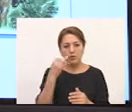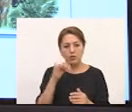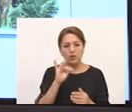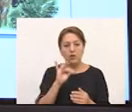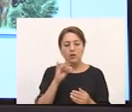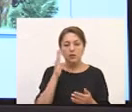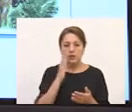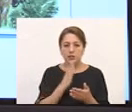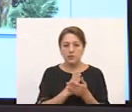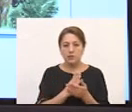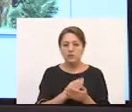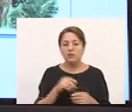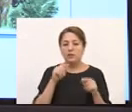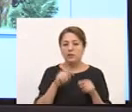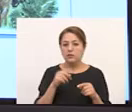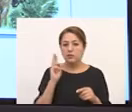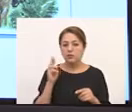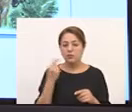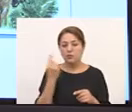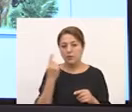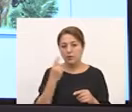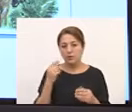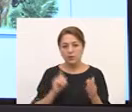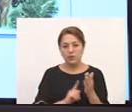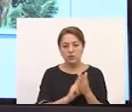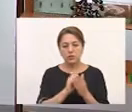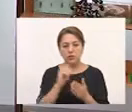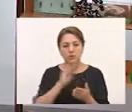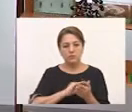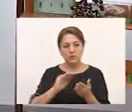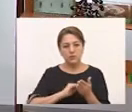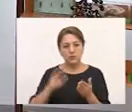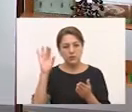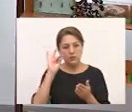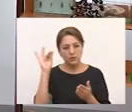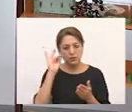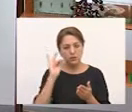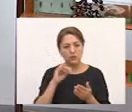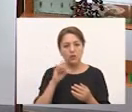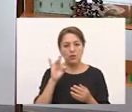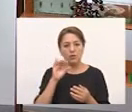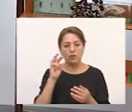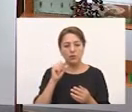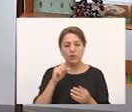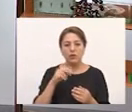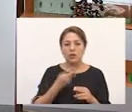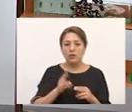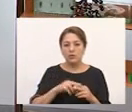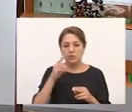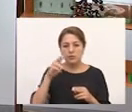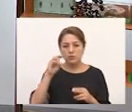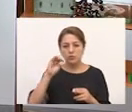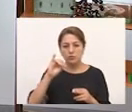первыми начинали писать исторические романы. Это Александр Дюма, вы прекрасно знаете «Трех